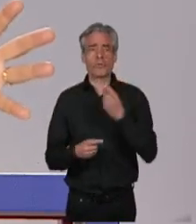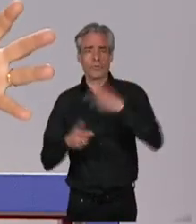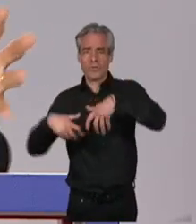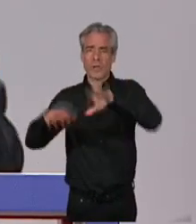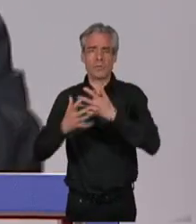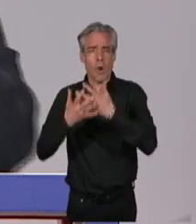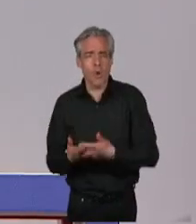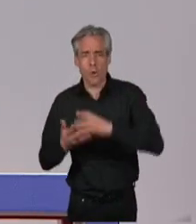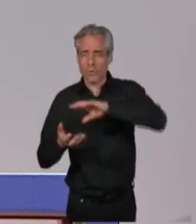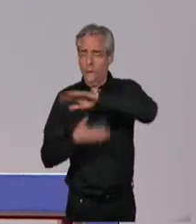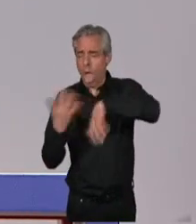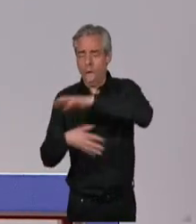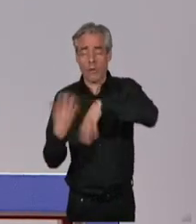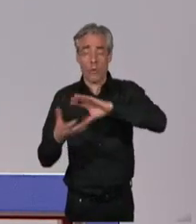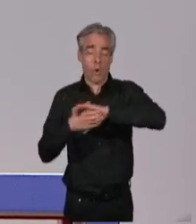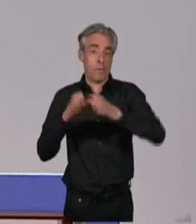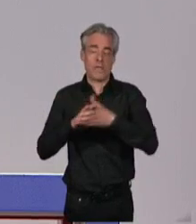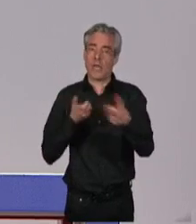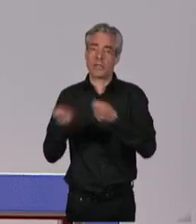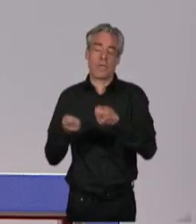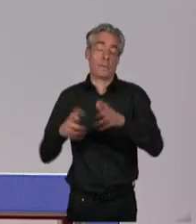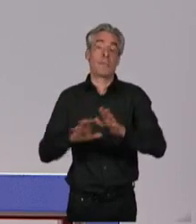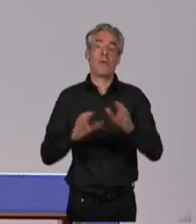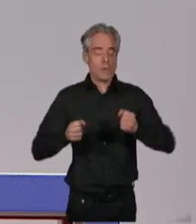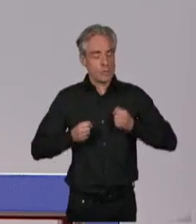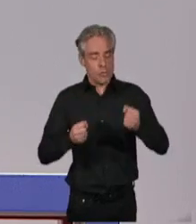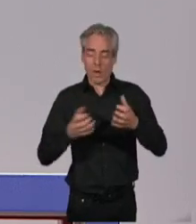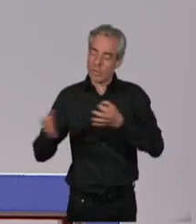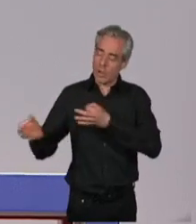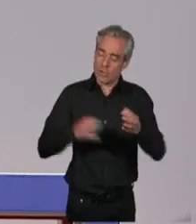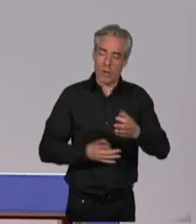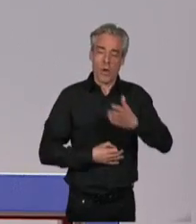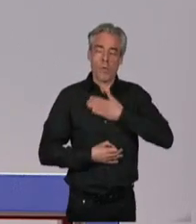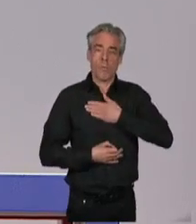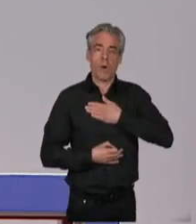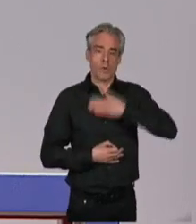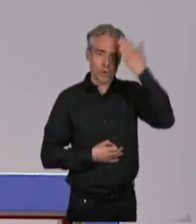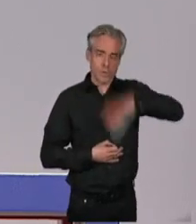sommeille. Ce courage, cette constance, je les ai.